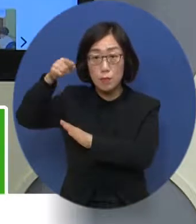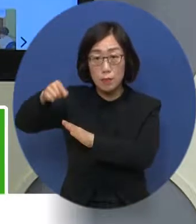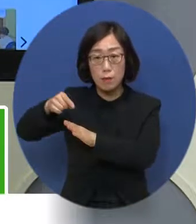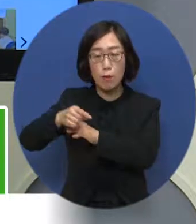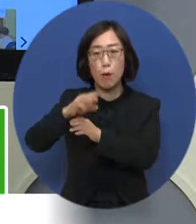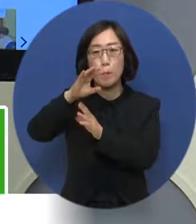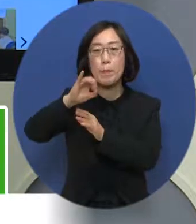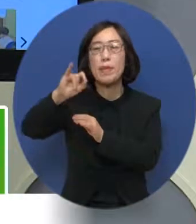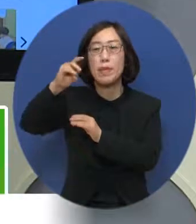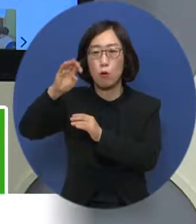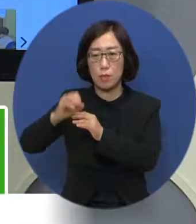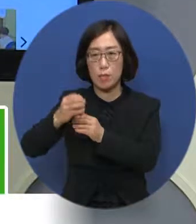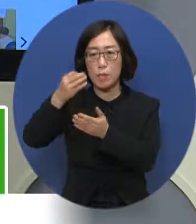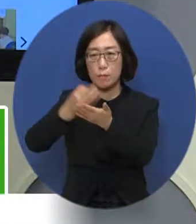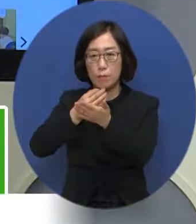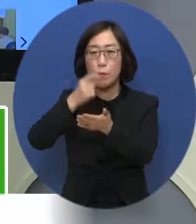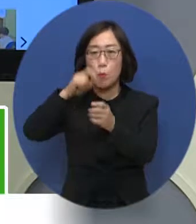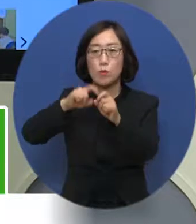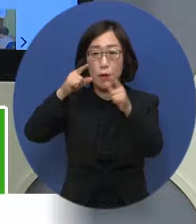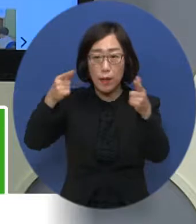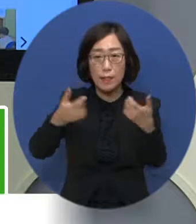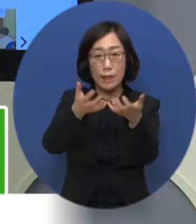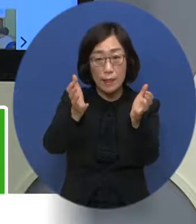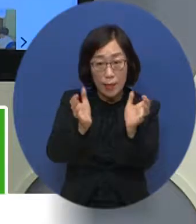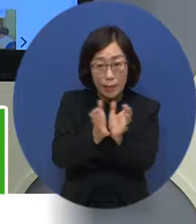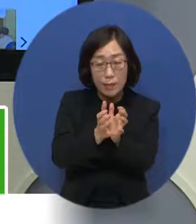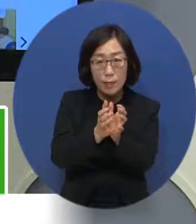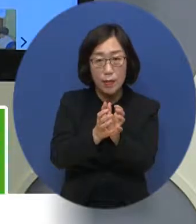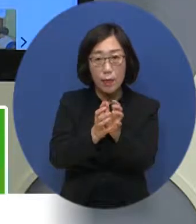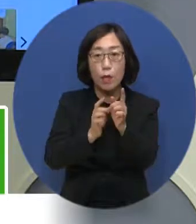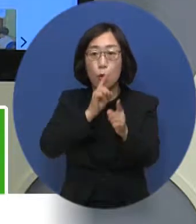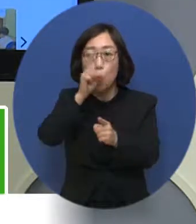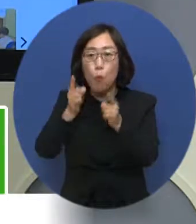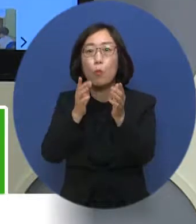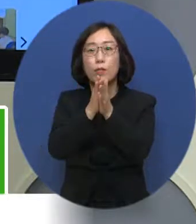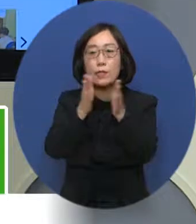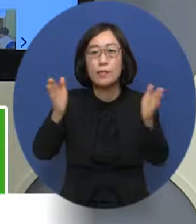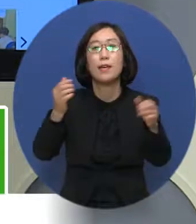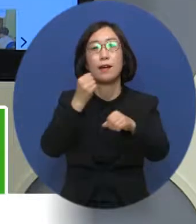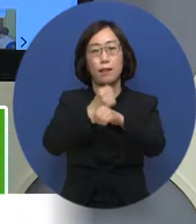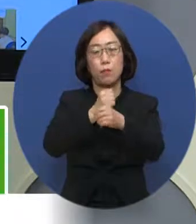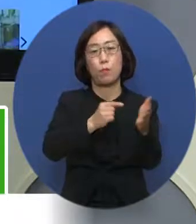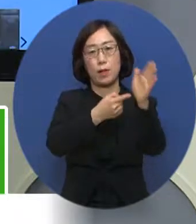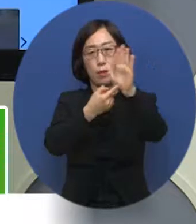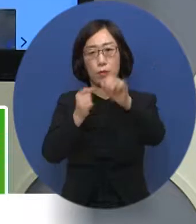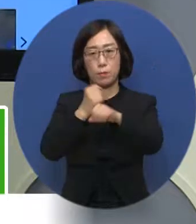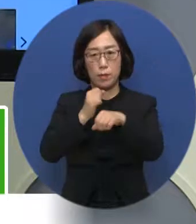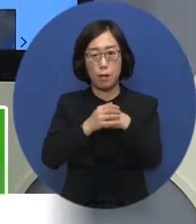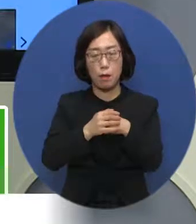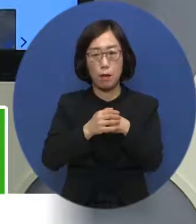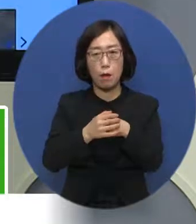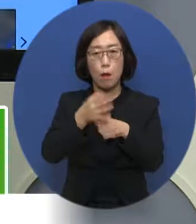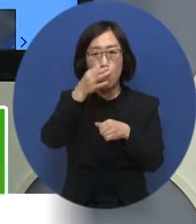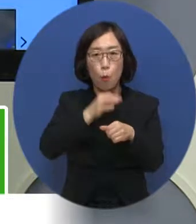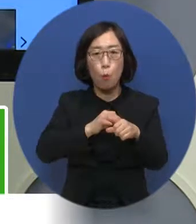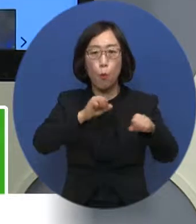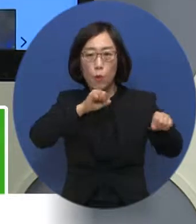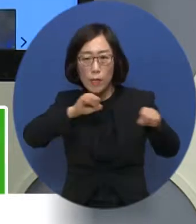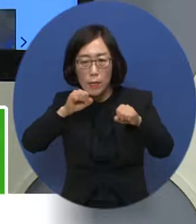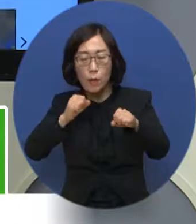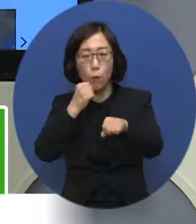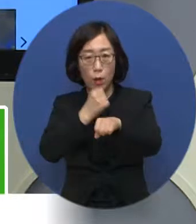공익활동 지원사업 공모를 시작한다 고 밝혔습니다 비영리민간단체 공익활동 지원사업 은